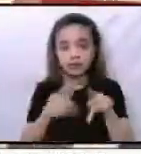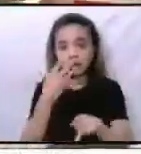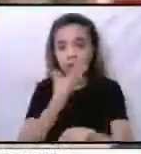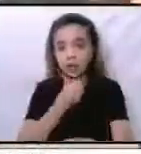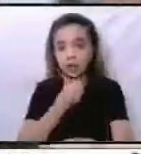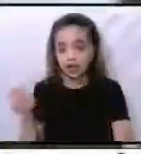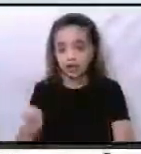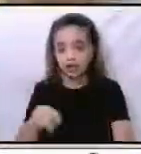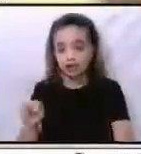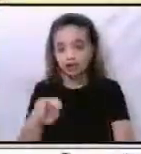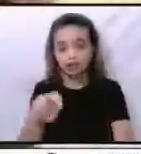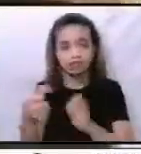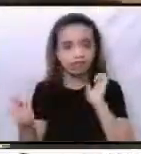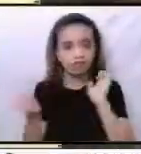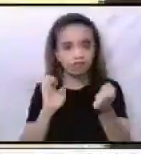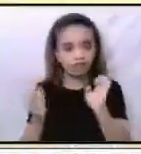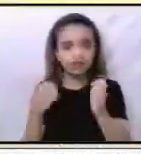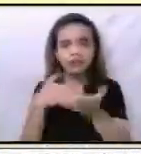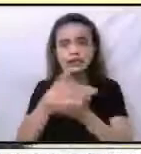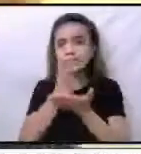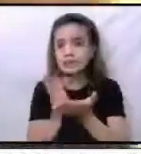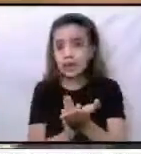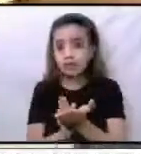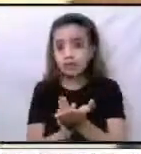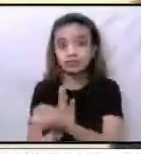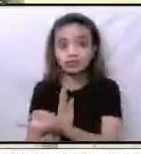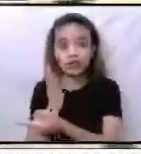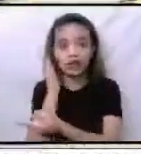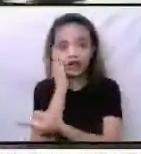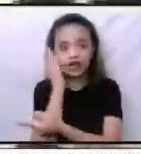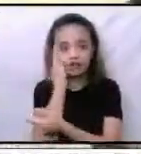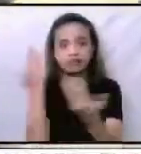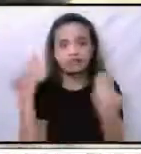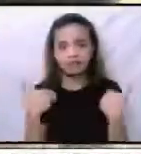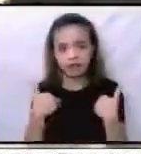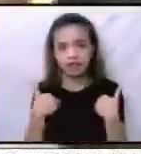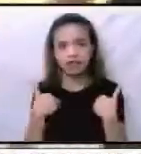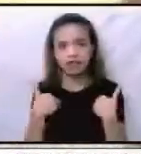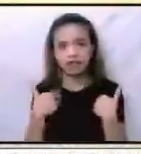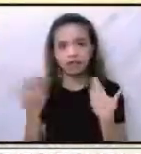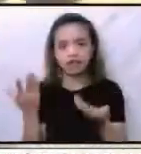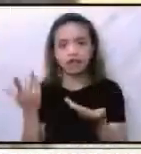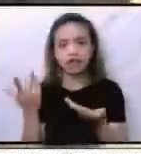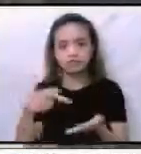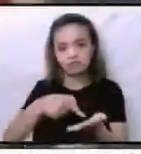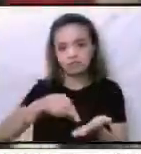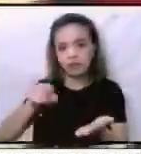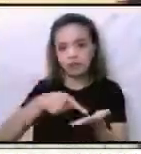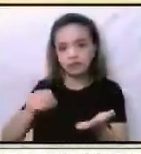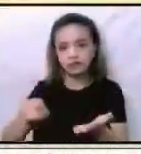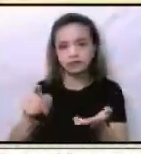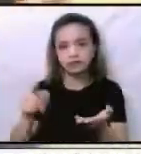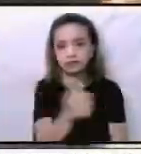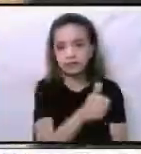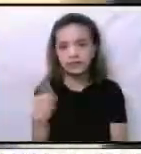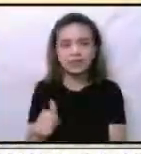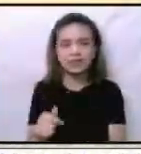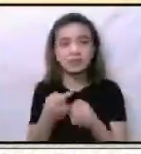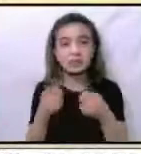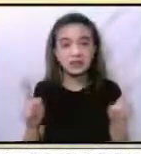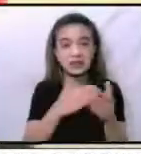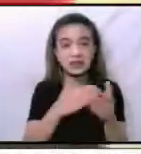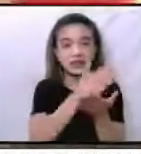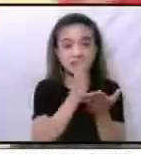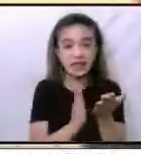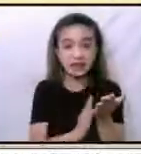Monumento. May ilan na nakakaalam na may bayad na ngayon sa mga pampublikong transportasyon, pero may ilan din naman na